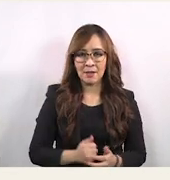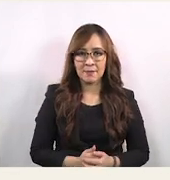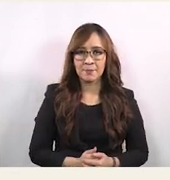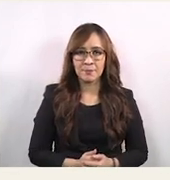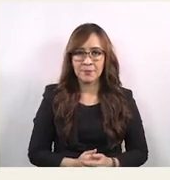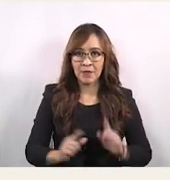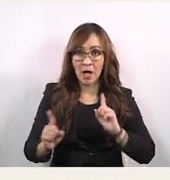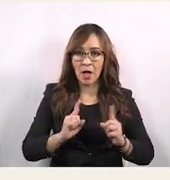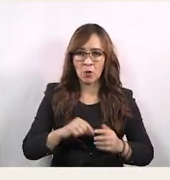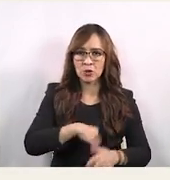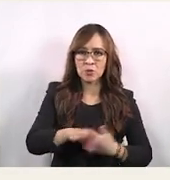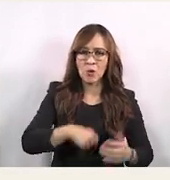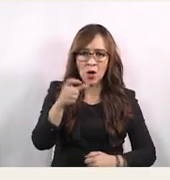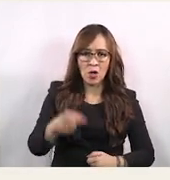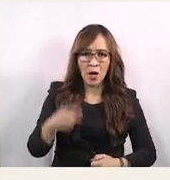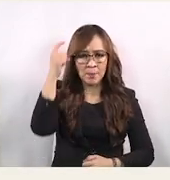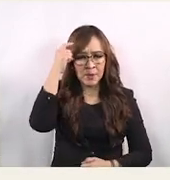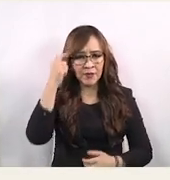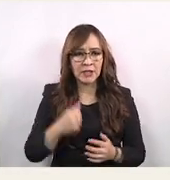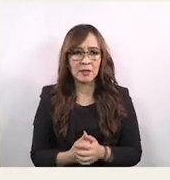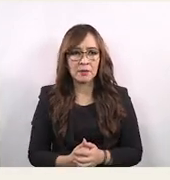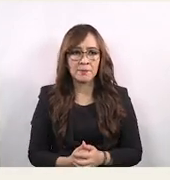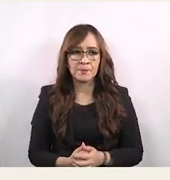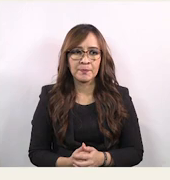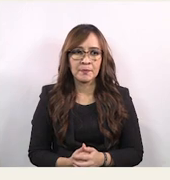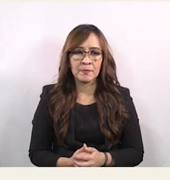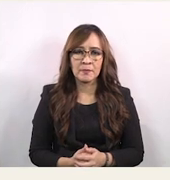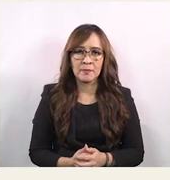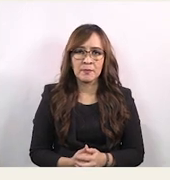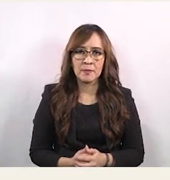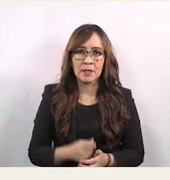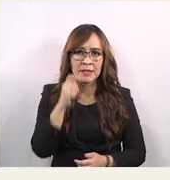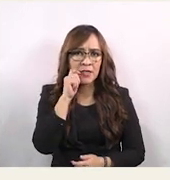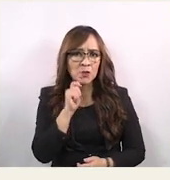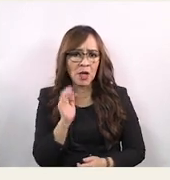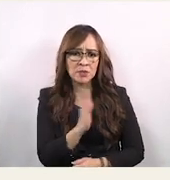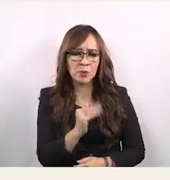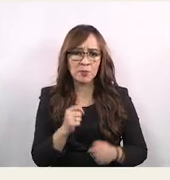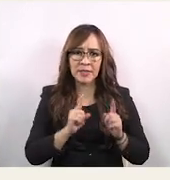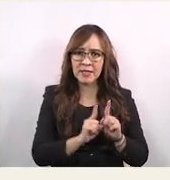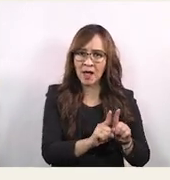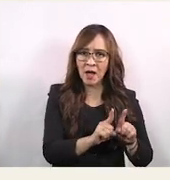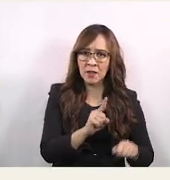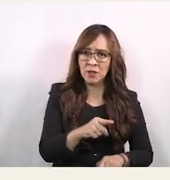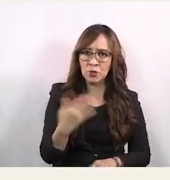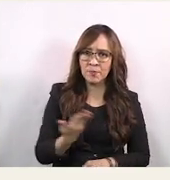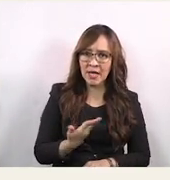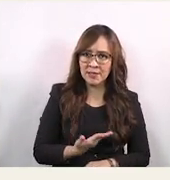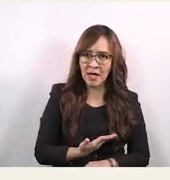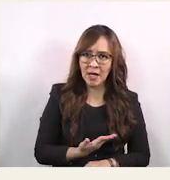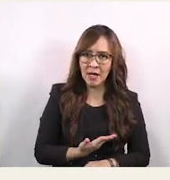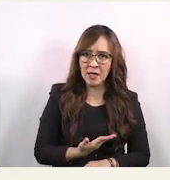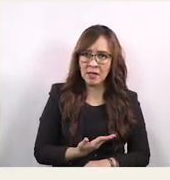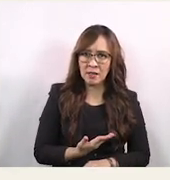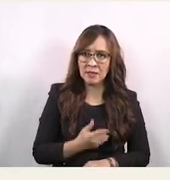Hai ke semua orang menganggap lakukan hubungan seks sebelum nikah itu Hai tiba-tiba sudah tetap mempertahankan